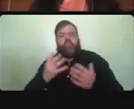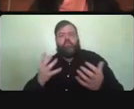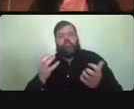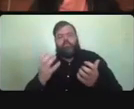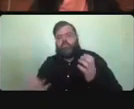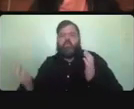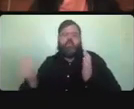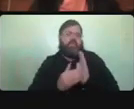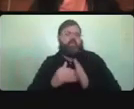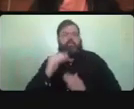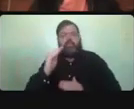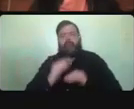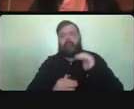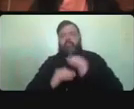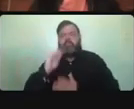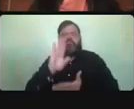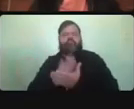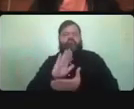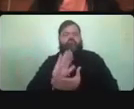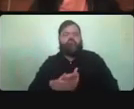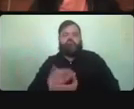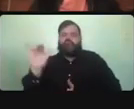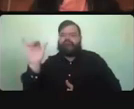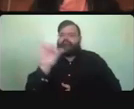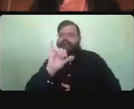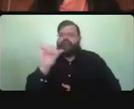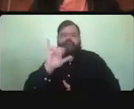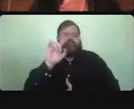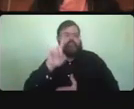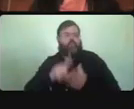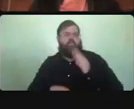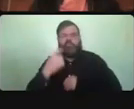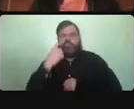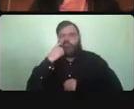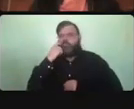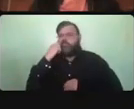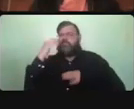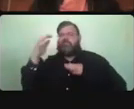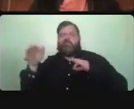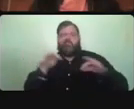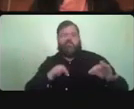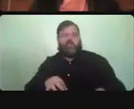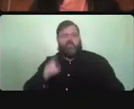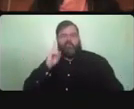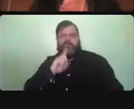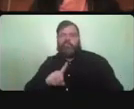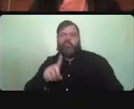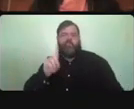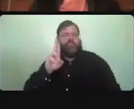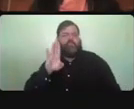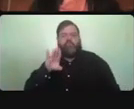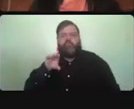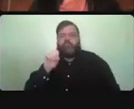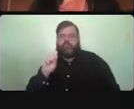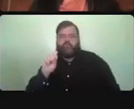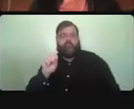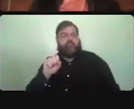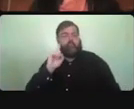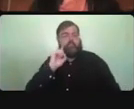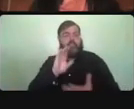Kile ambacho tunaweza kufanya kwa sasa ni kujenga shule kama ile ambayo Chris